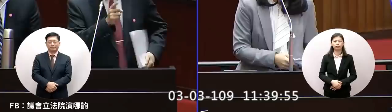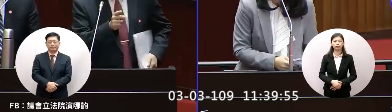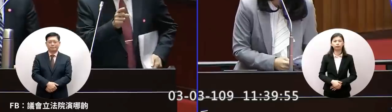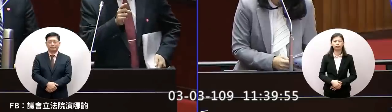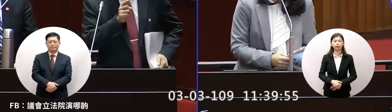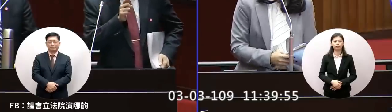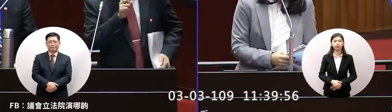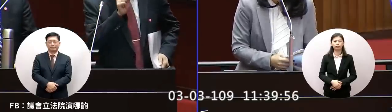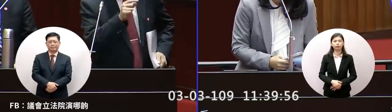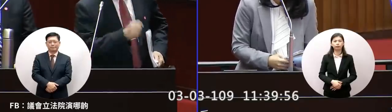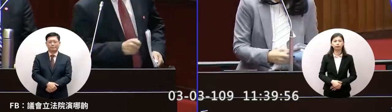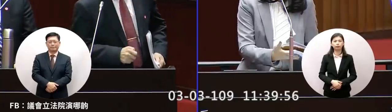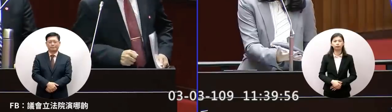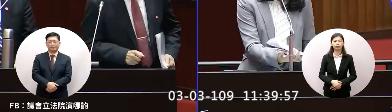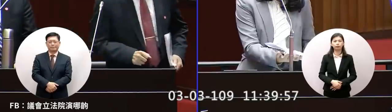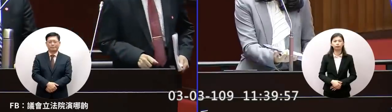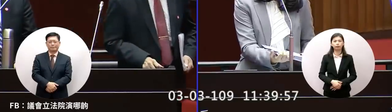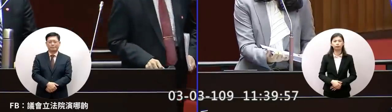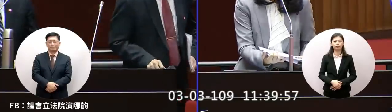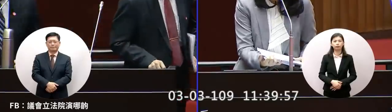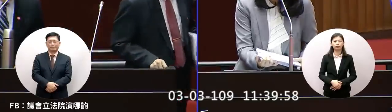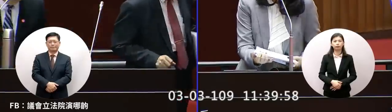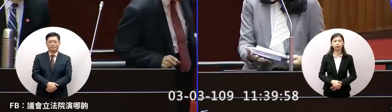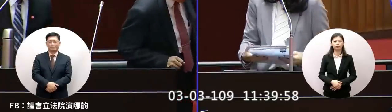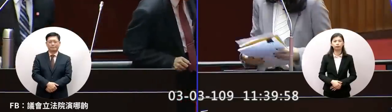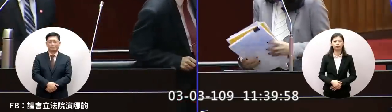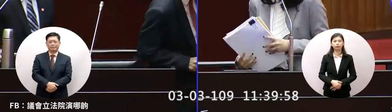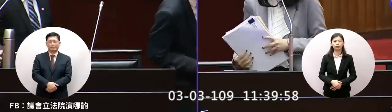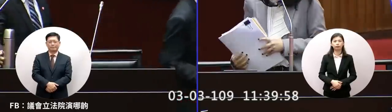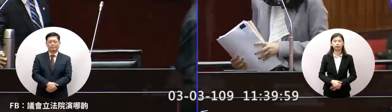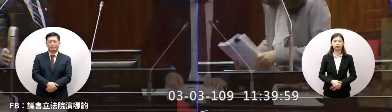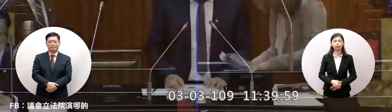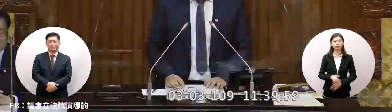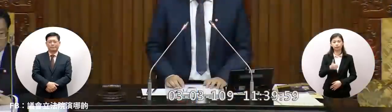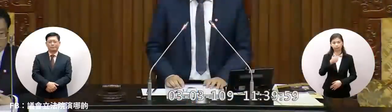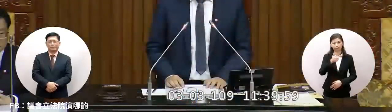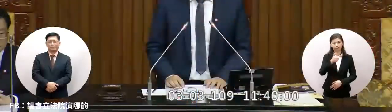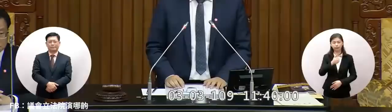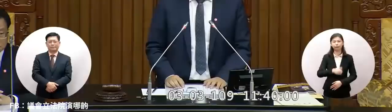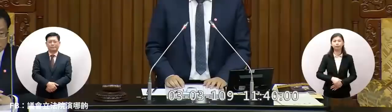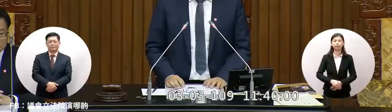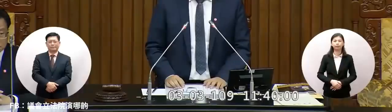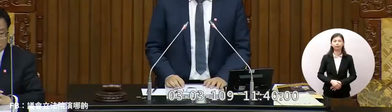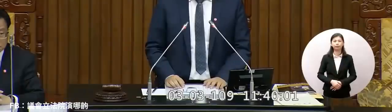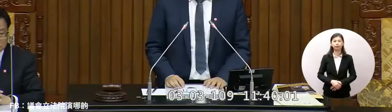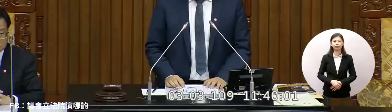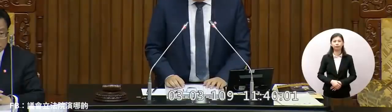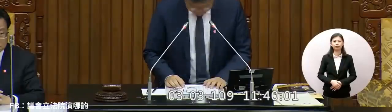好，谢谢。